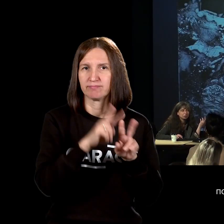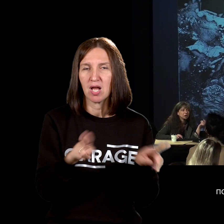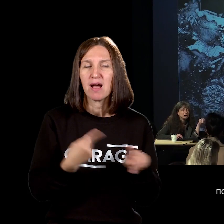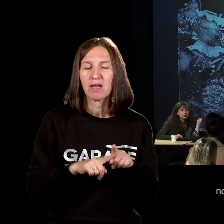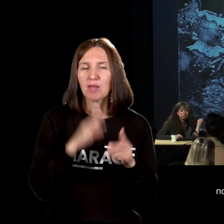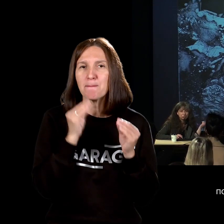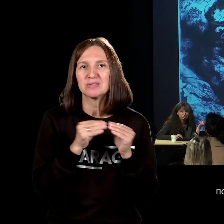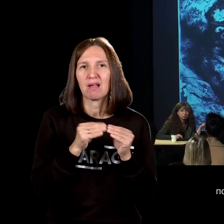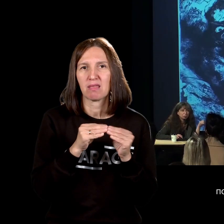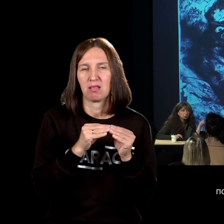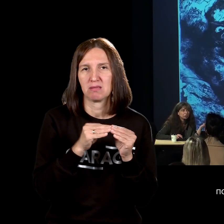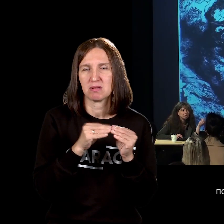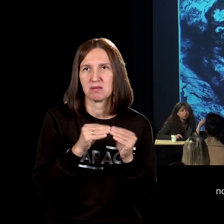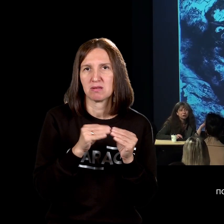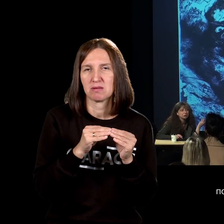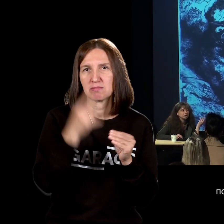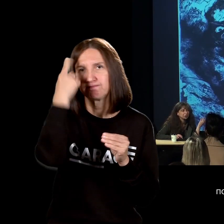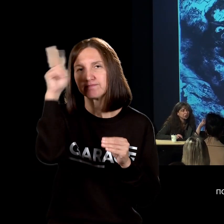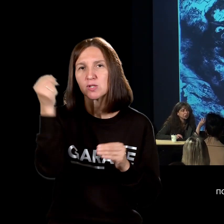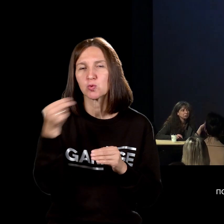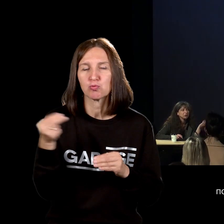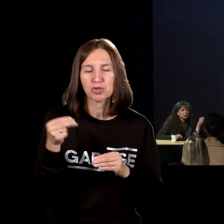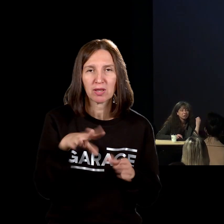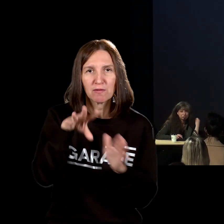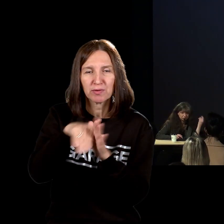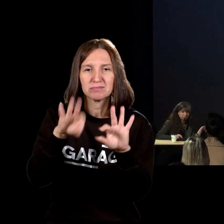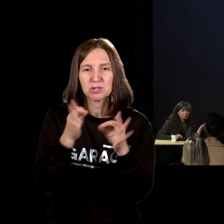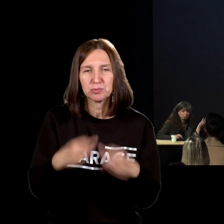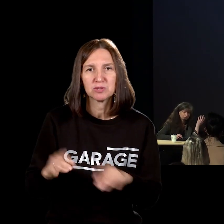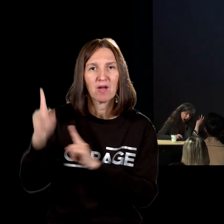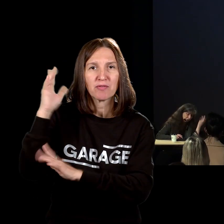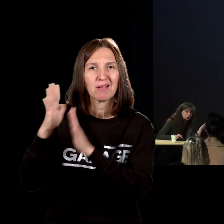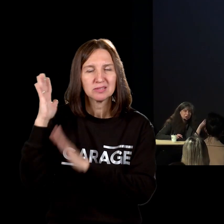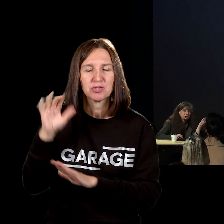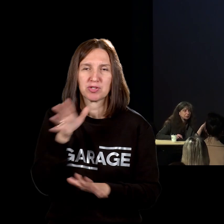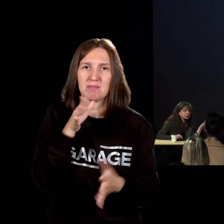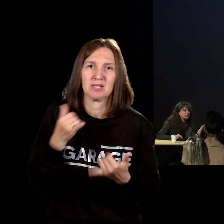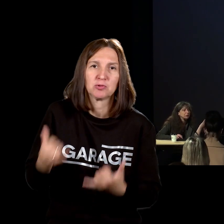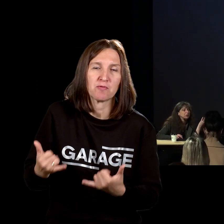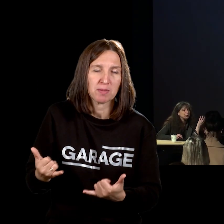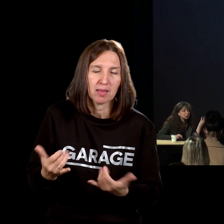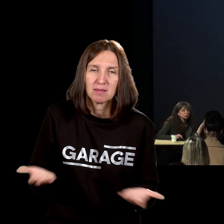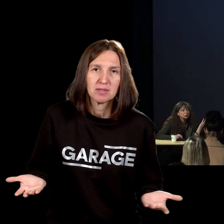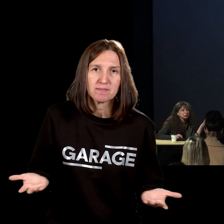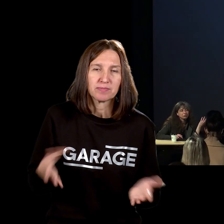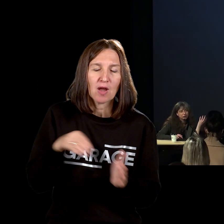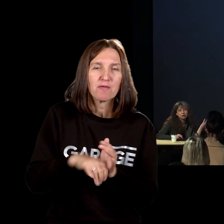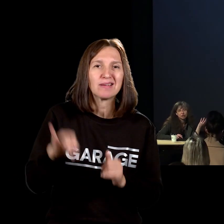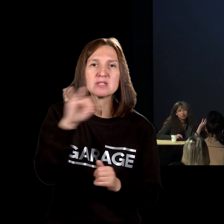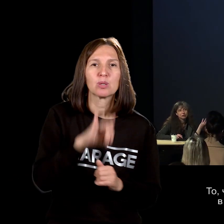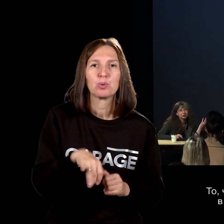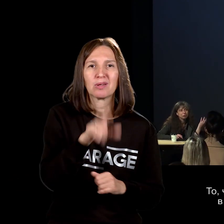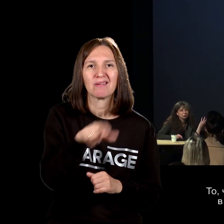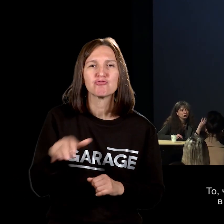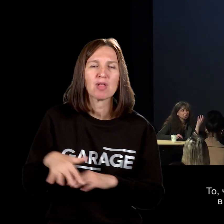константа, которая в искусстве классическом, не классическом, в истории человечества присутствует